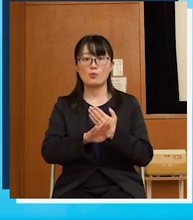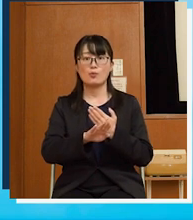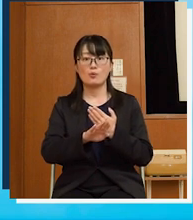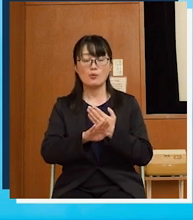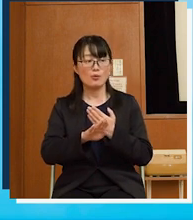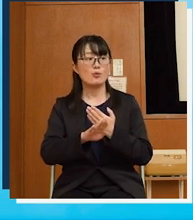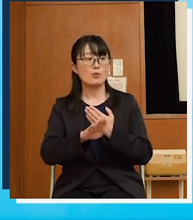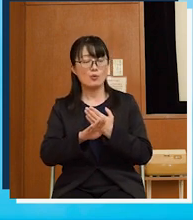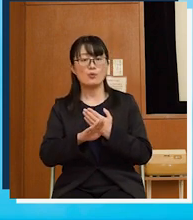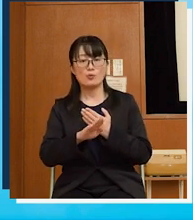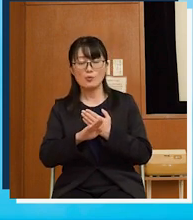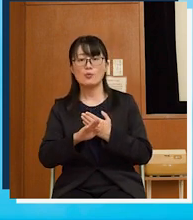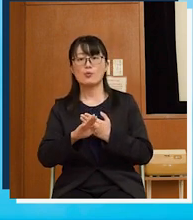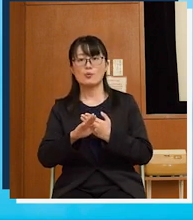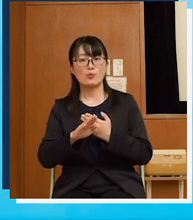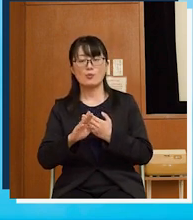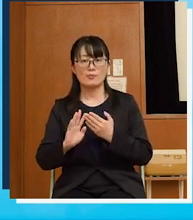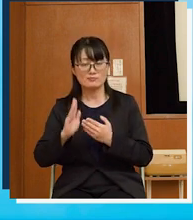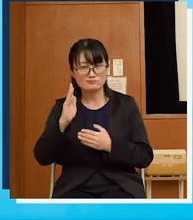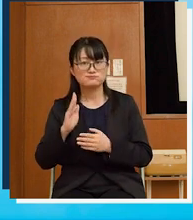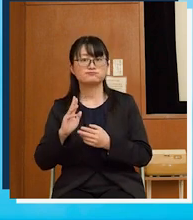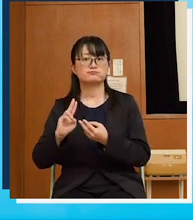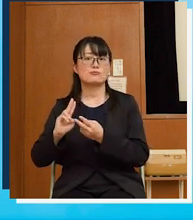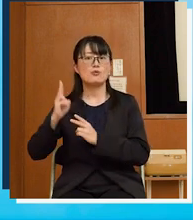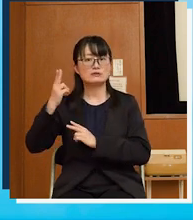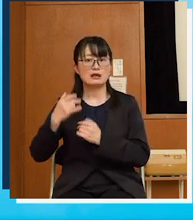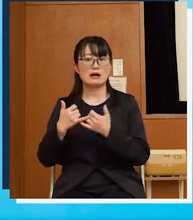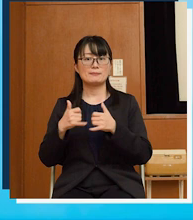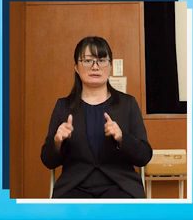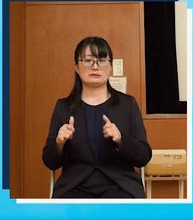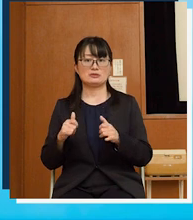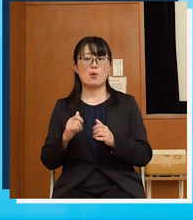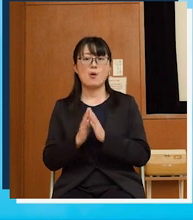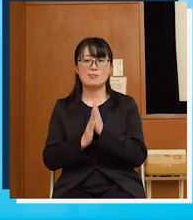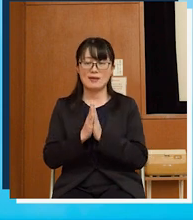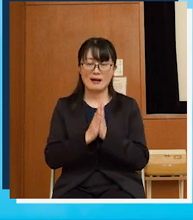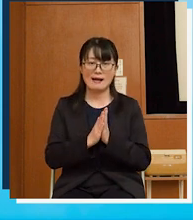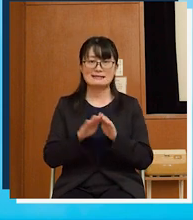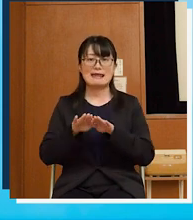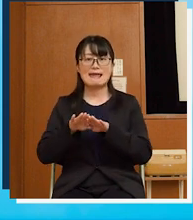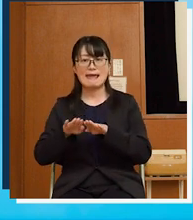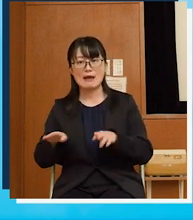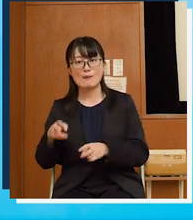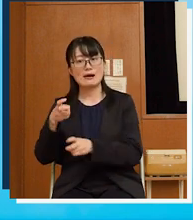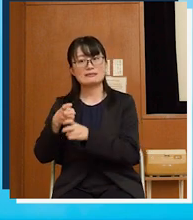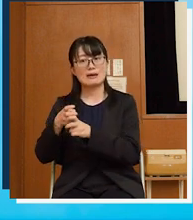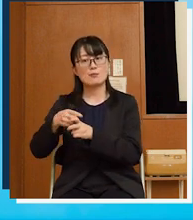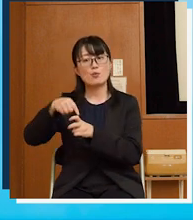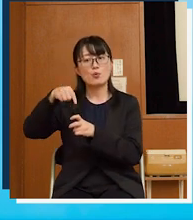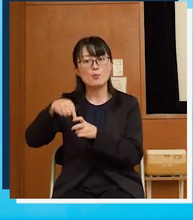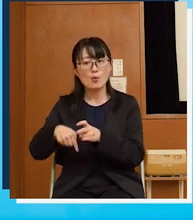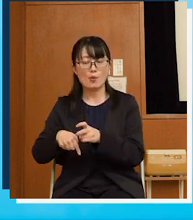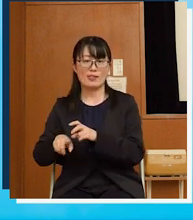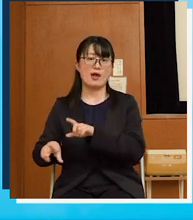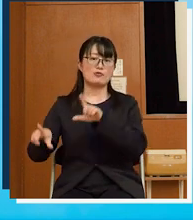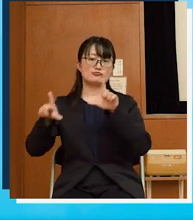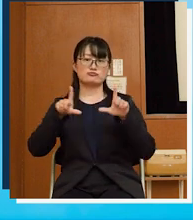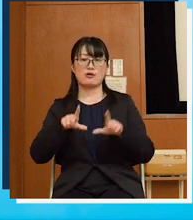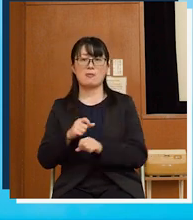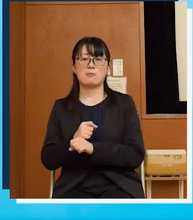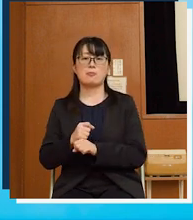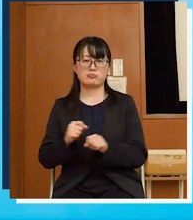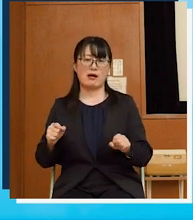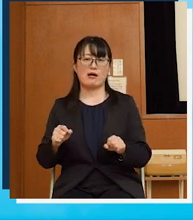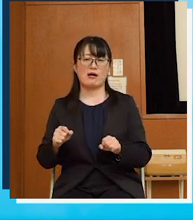体制だったということですね沖縄県民の願いである平和憲法の元で暮らすはずが